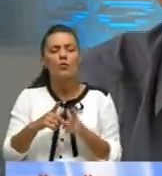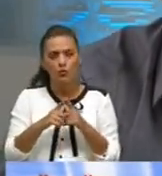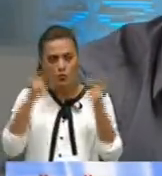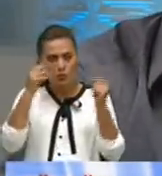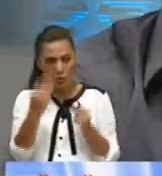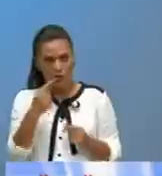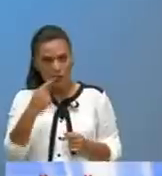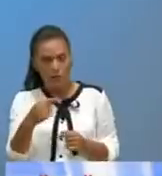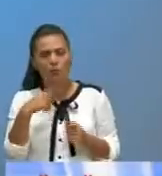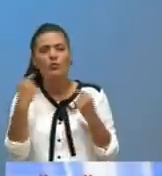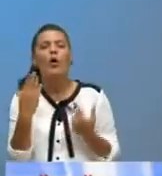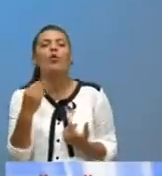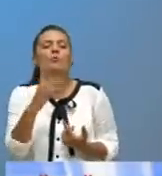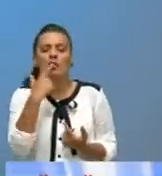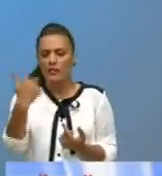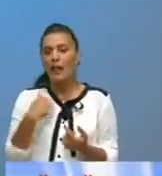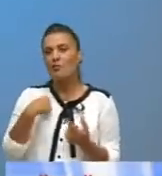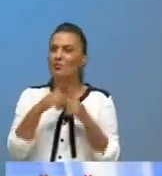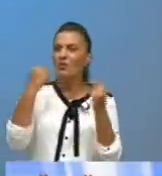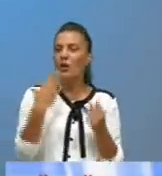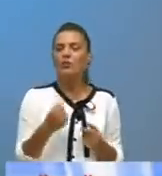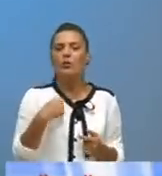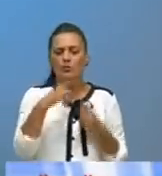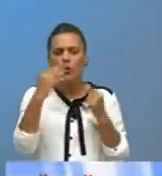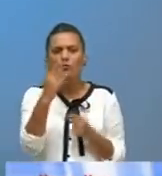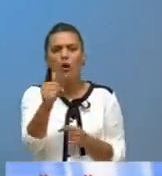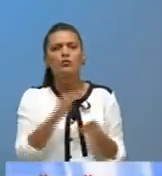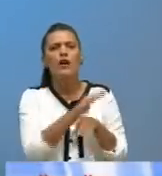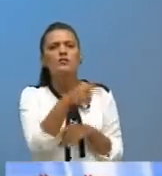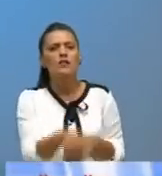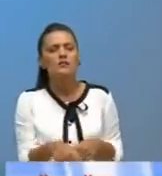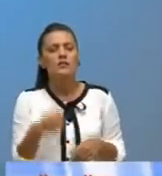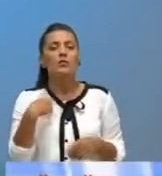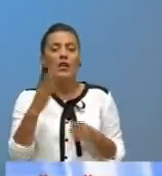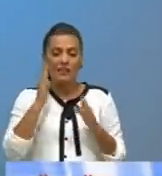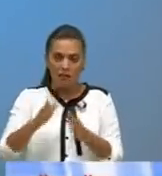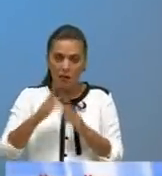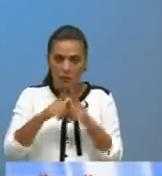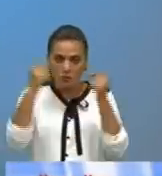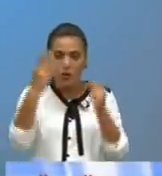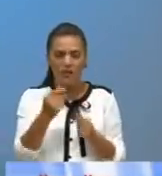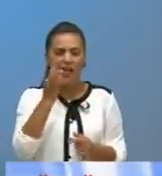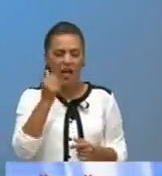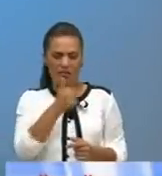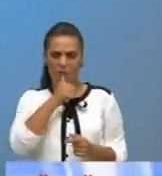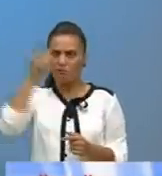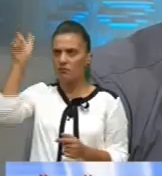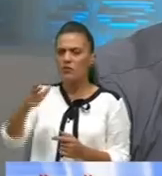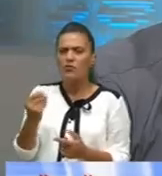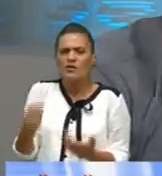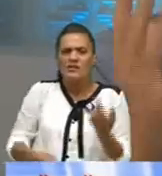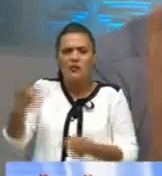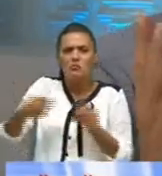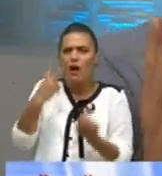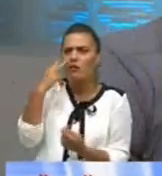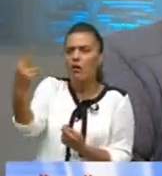odaklı. Demekle mutlu olunmuyor zaten. Olunmaz. Mümkün değil. Yöntemini... Mutlu olursan da 4 gün yaşarsın. Yani sürekli mutlu olan adam kadar saçma sapan bir görüntü olamaz.